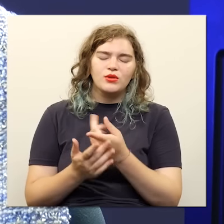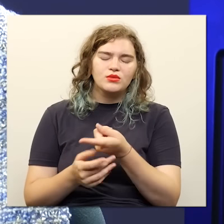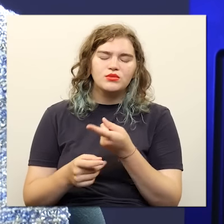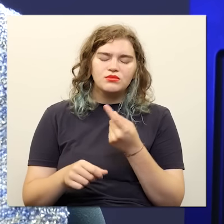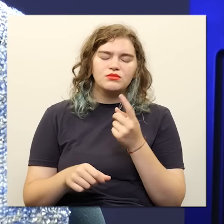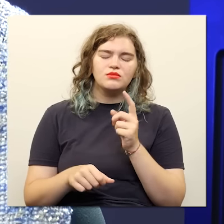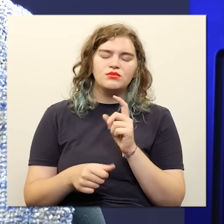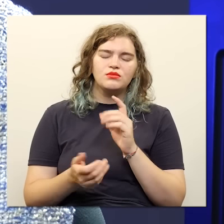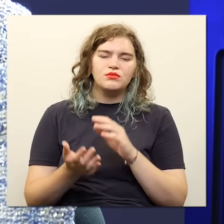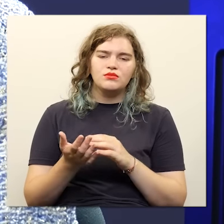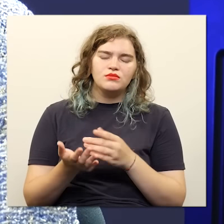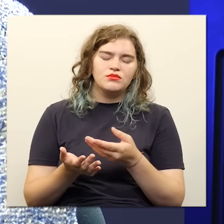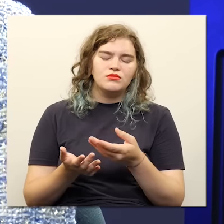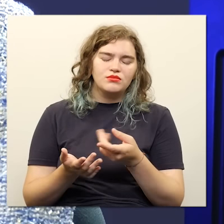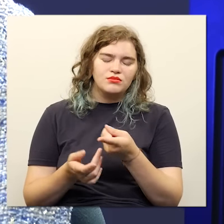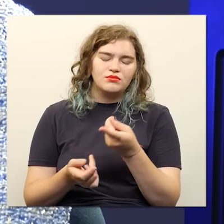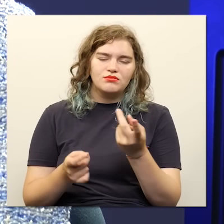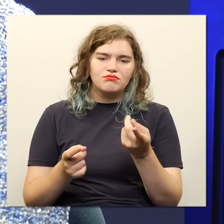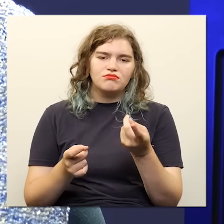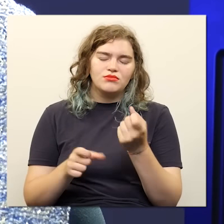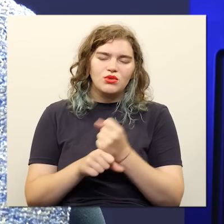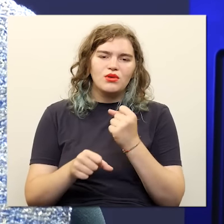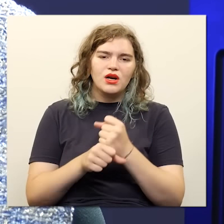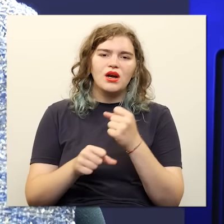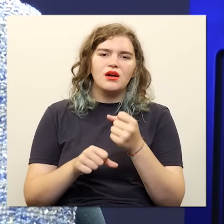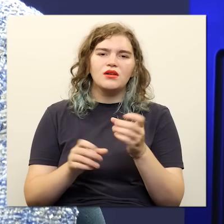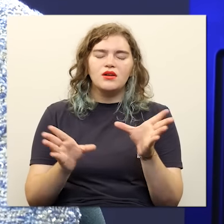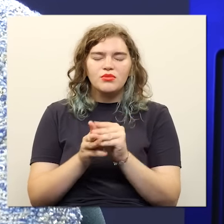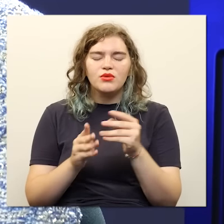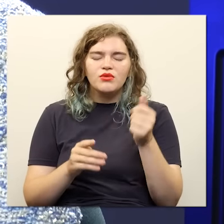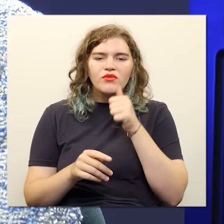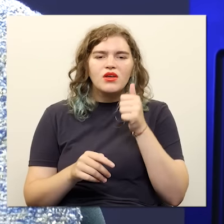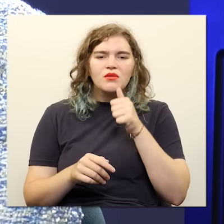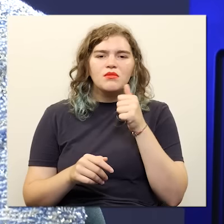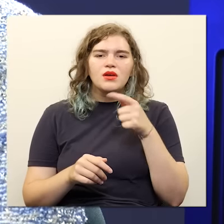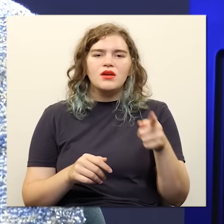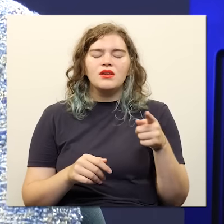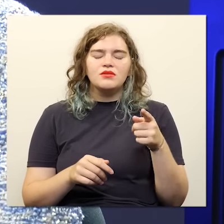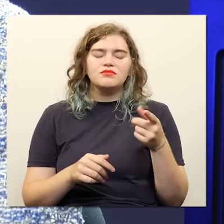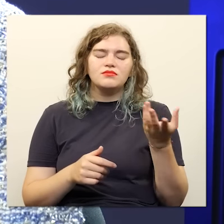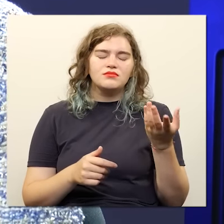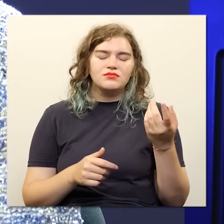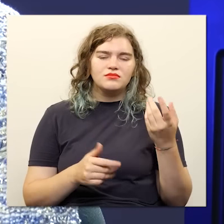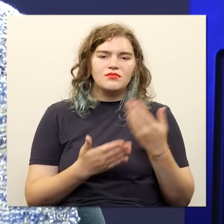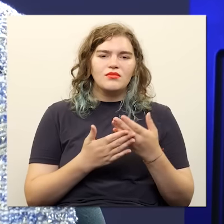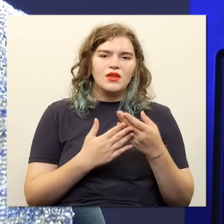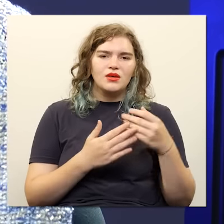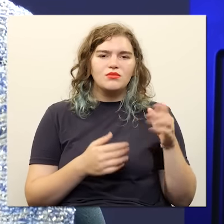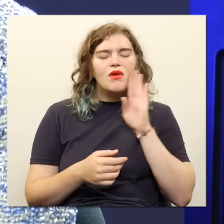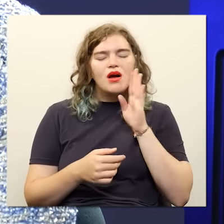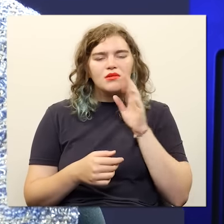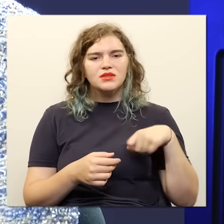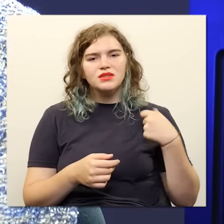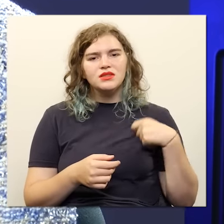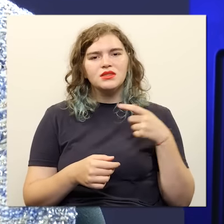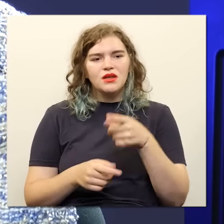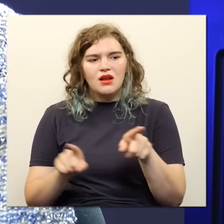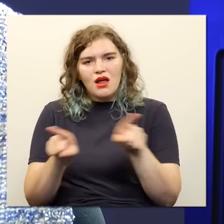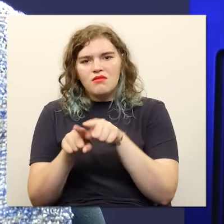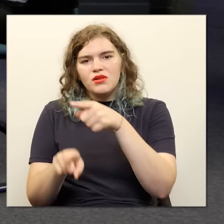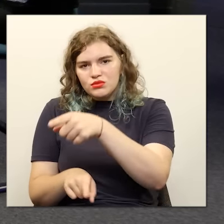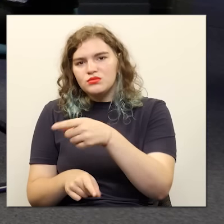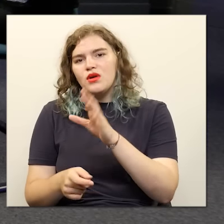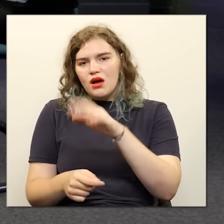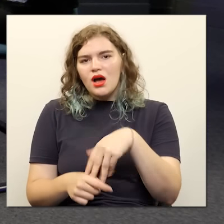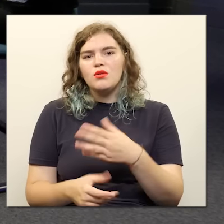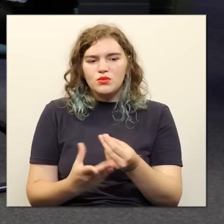nu, în lucrarea aceasta alături de mămici tinere cu mulți copii decât o soră care are mulți copii și care dumneavoastră ați trecut pe